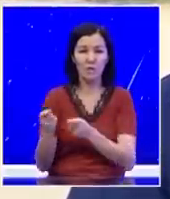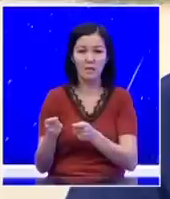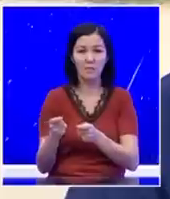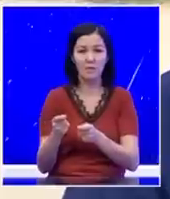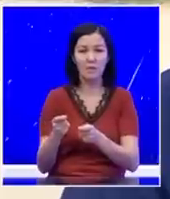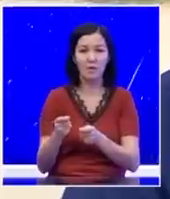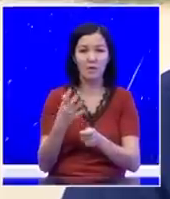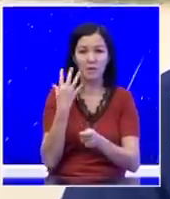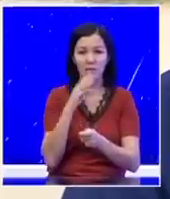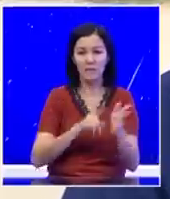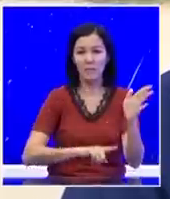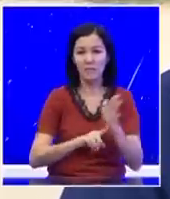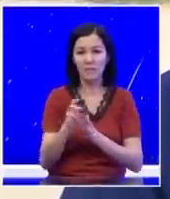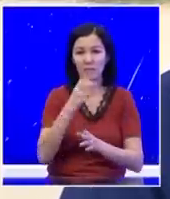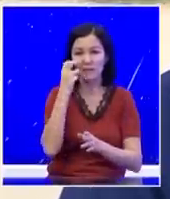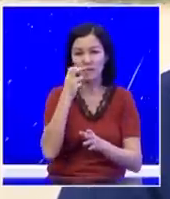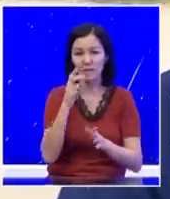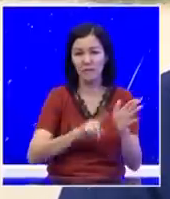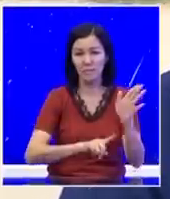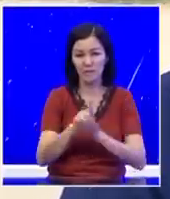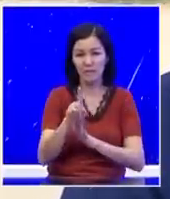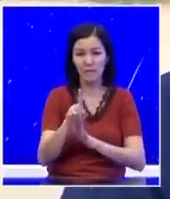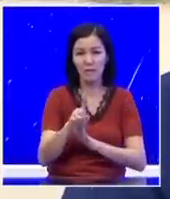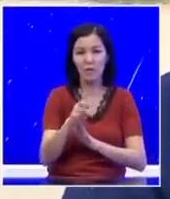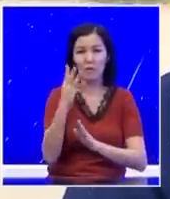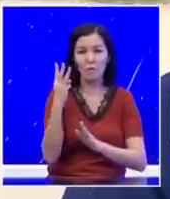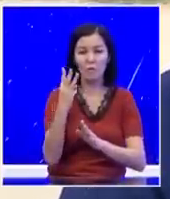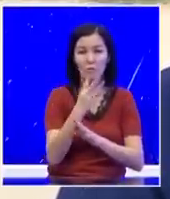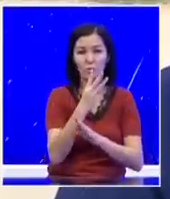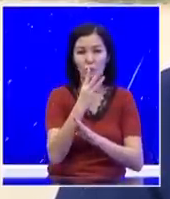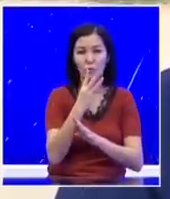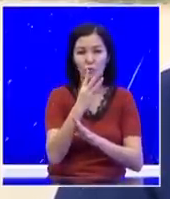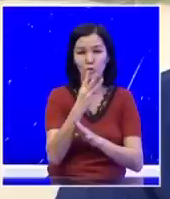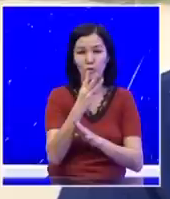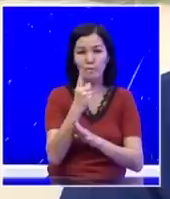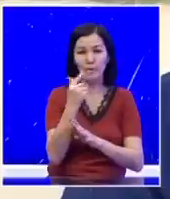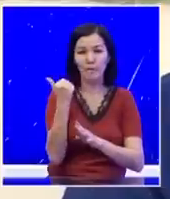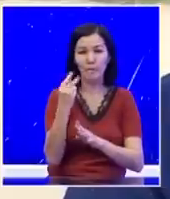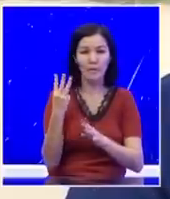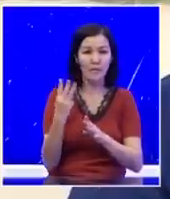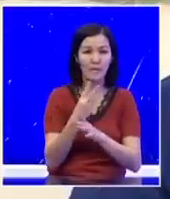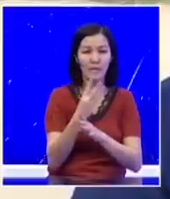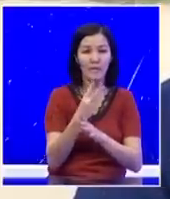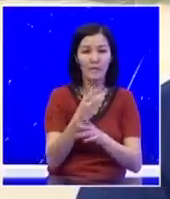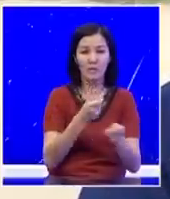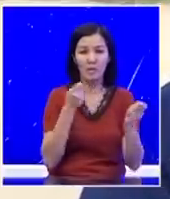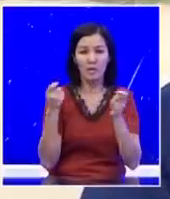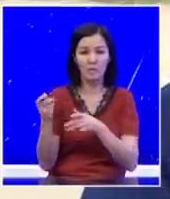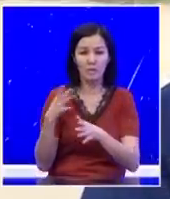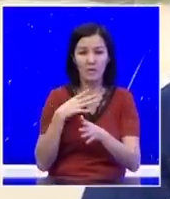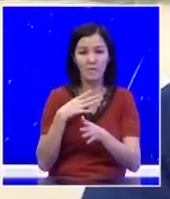бір шығарамыз. Ес шықпасын деп, жаңаға естенбесін деп. Содыңен әртүрлі немен хлоркімен